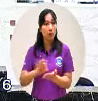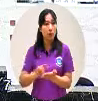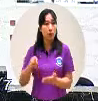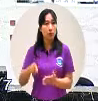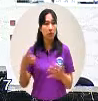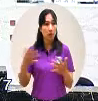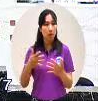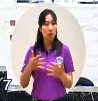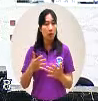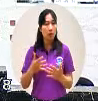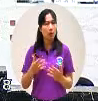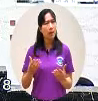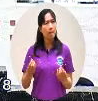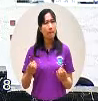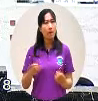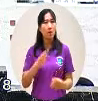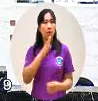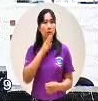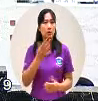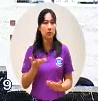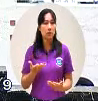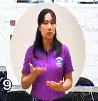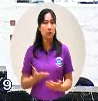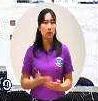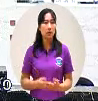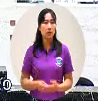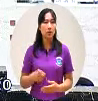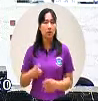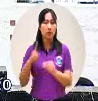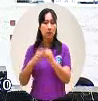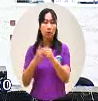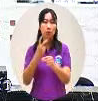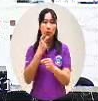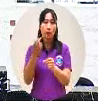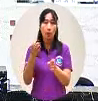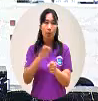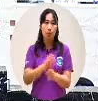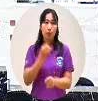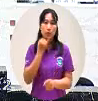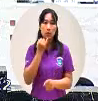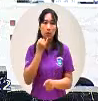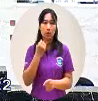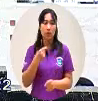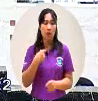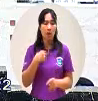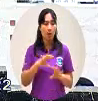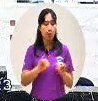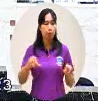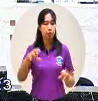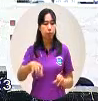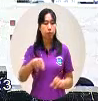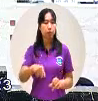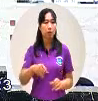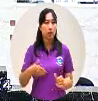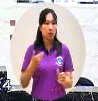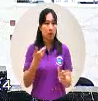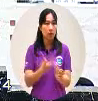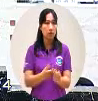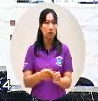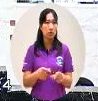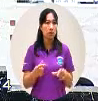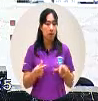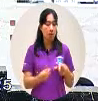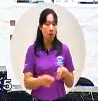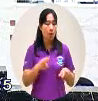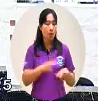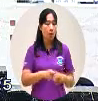苏林的 这个，你说中央他就可以补助啊，他说我们地方做不，这如果是提供公共使用的空